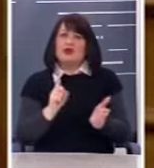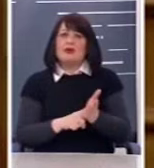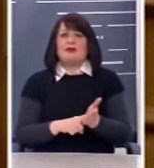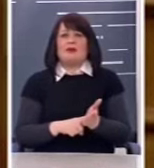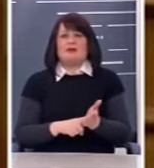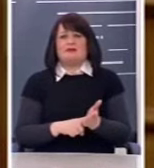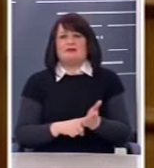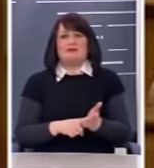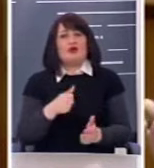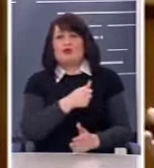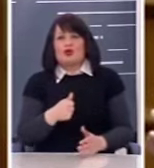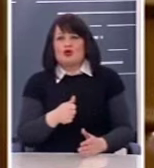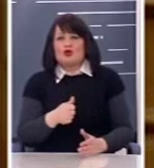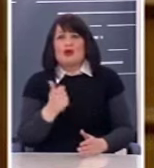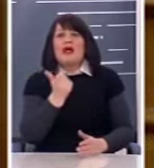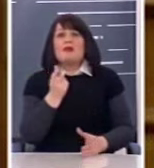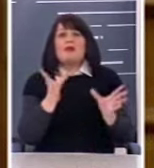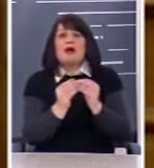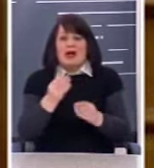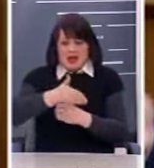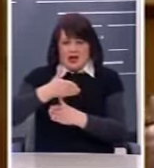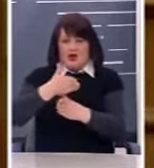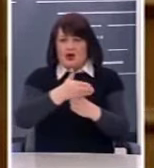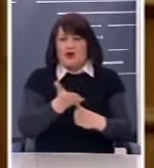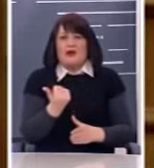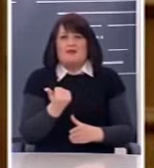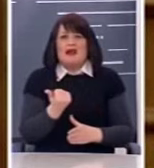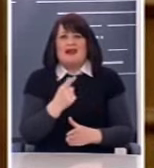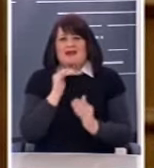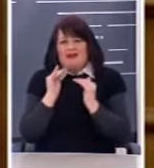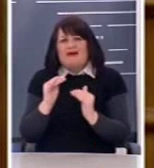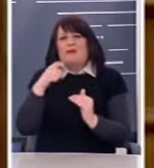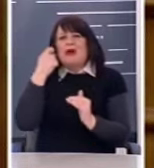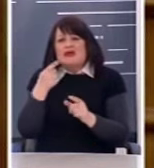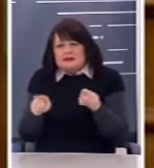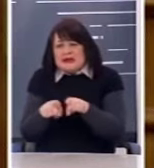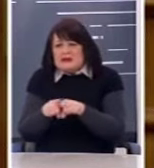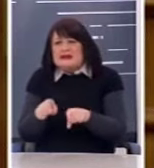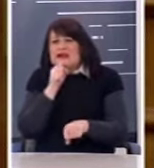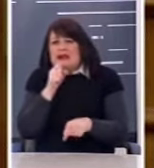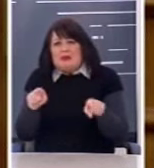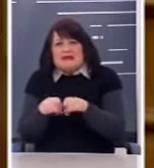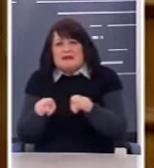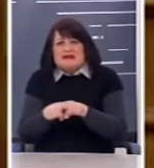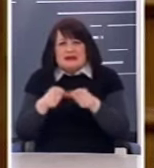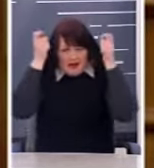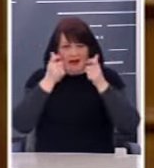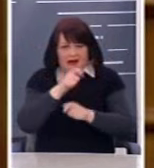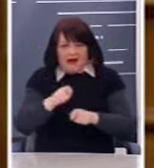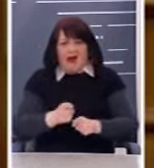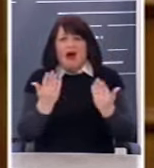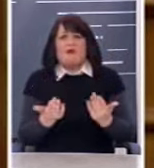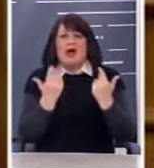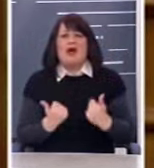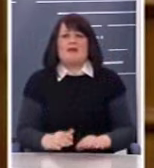πλειοψηφία. Δεν υπάρχει επίδομα ενοικίου. Γι' αυτό μένουν στα παιδικά δωμάτια και δεν παντρεύονται. Δεν υπάρχει η δυνατότητα να πάνε όλα τα